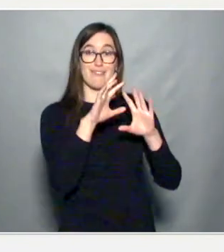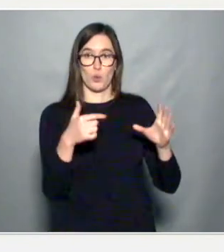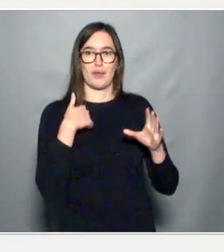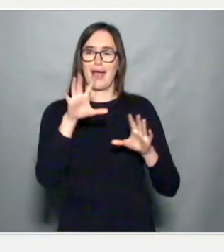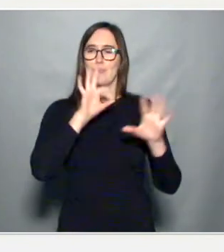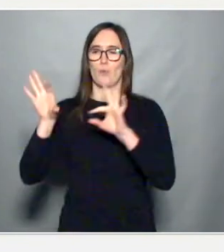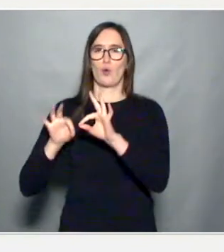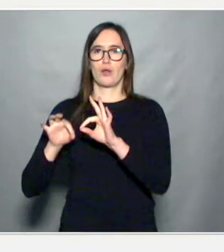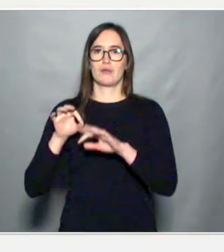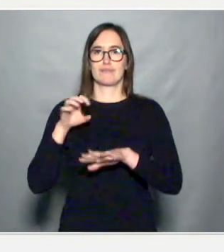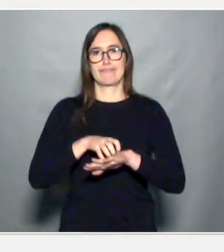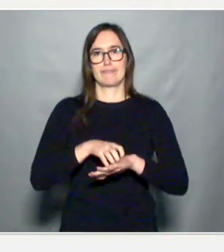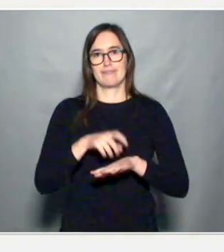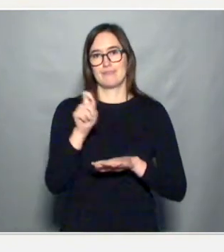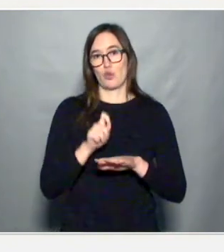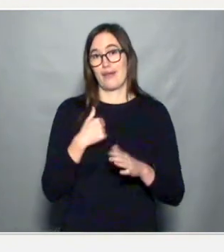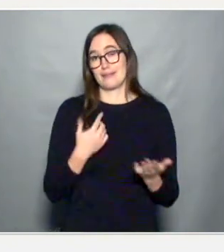här.